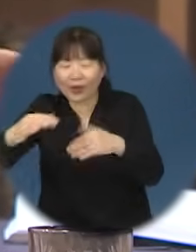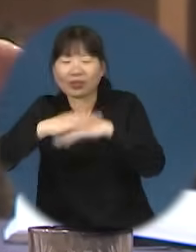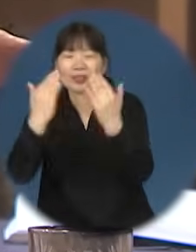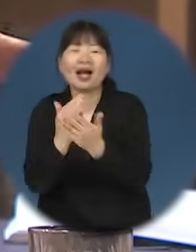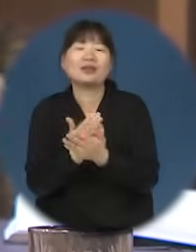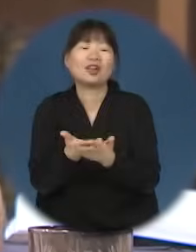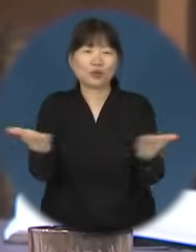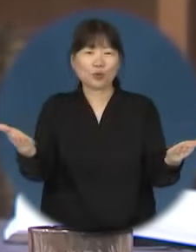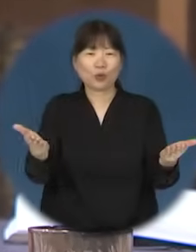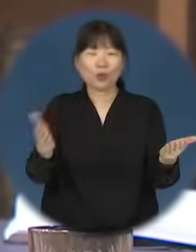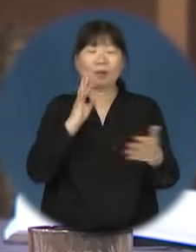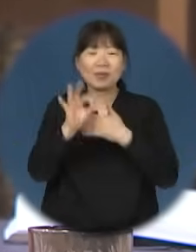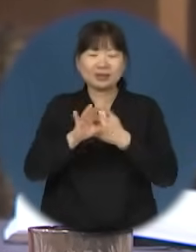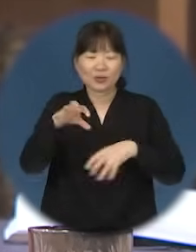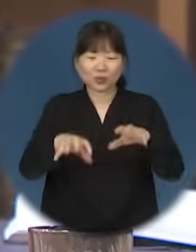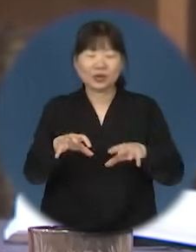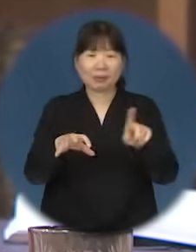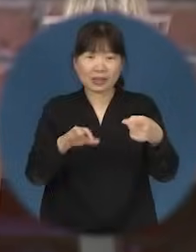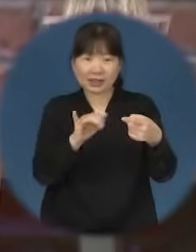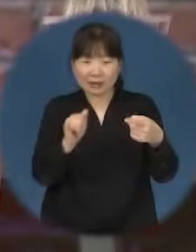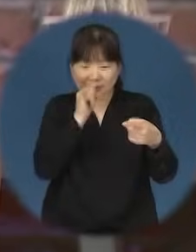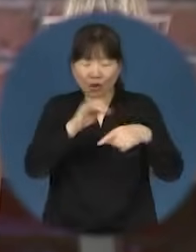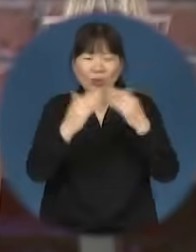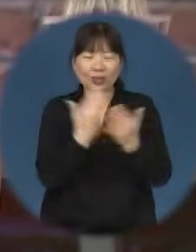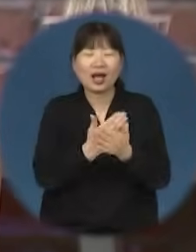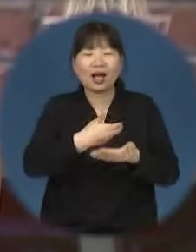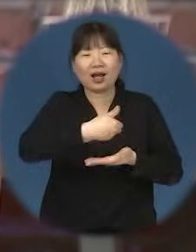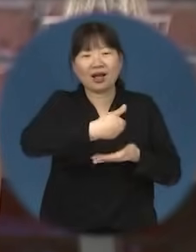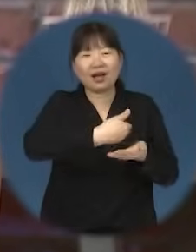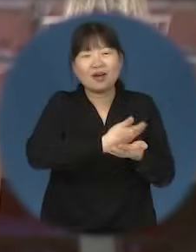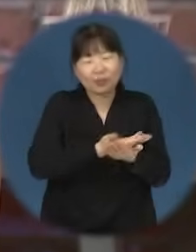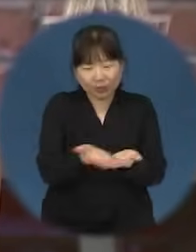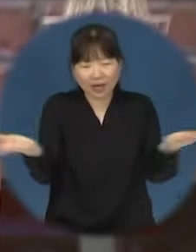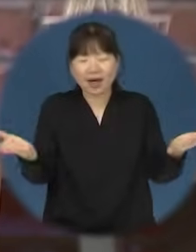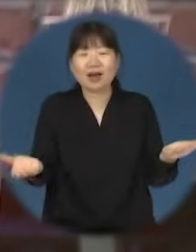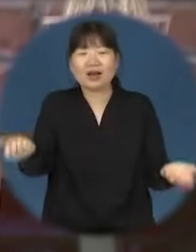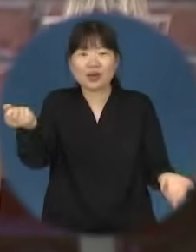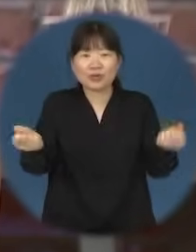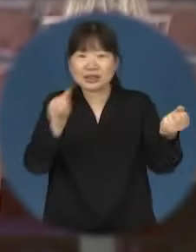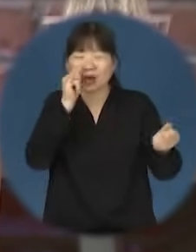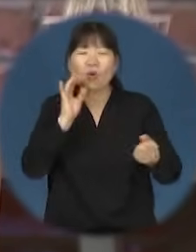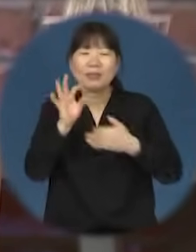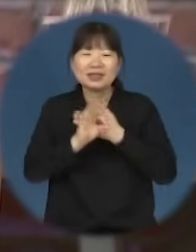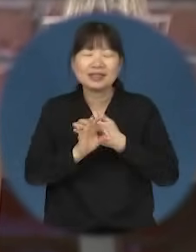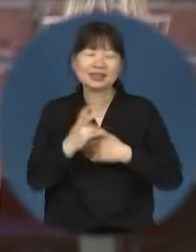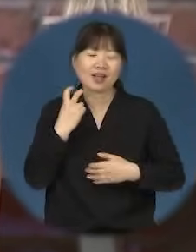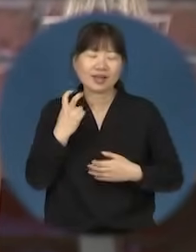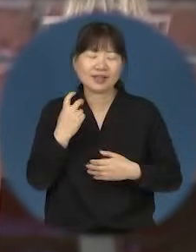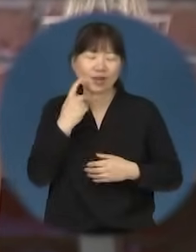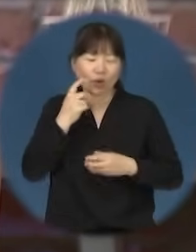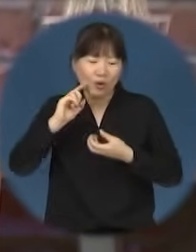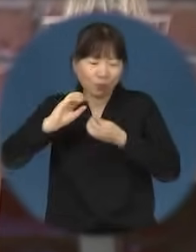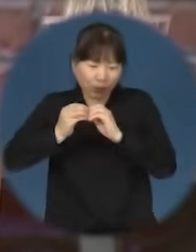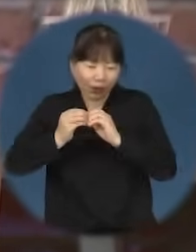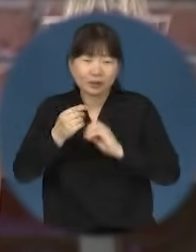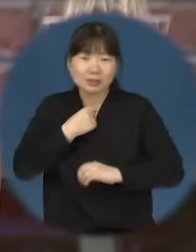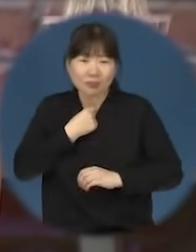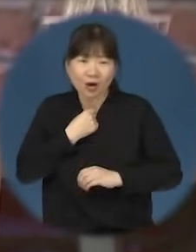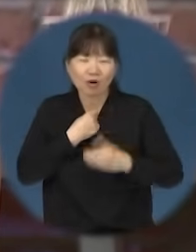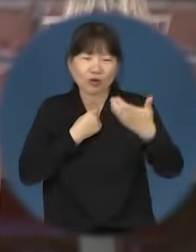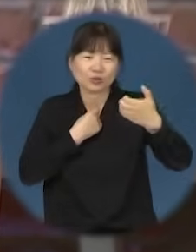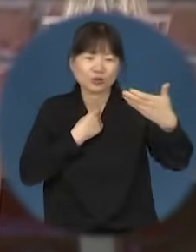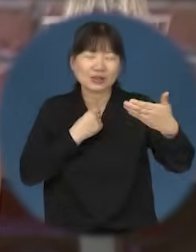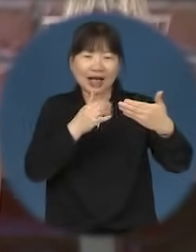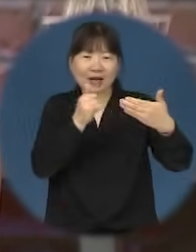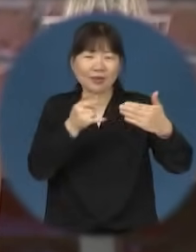다? 그렇죠. 아. 그렇게 놓으면 이제 만약 위변조 된다고 하려고 하면은 100명, 90, 저를 뺀 99명한테